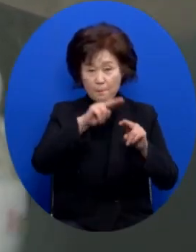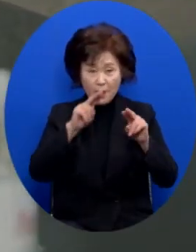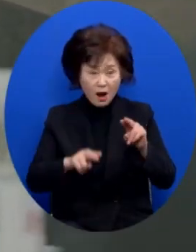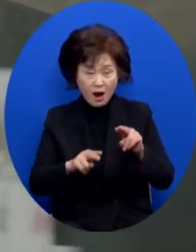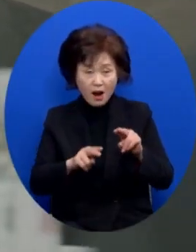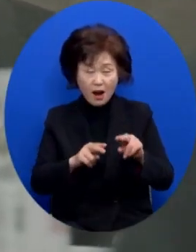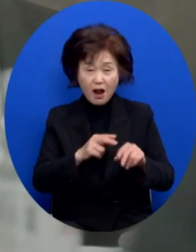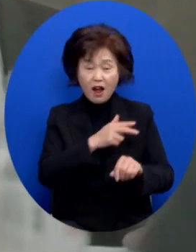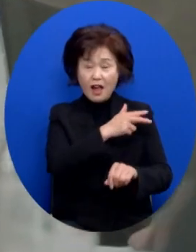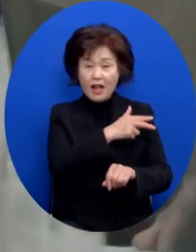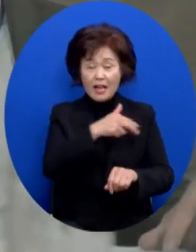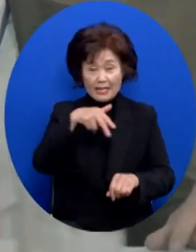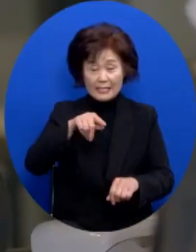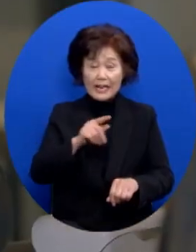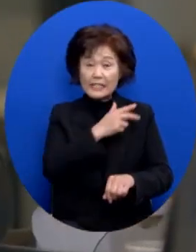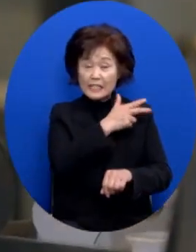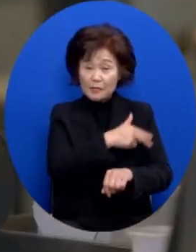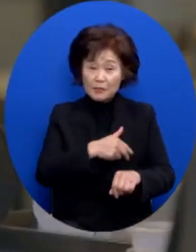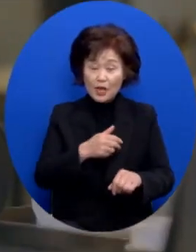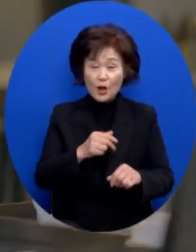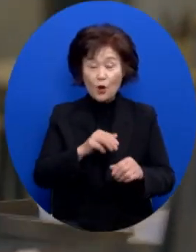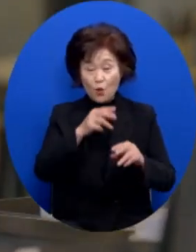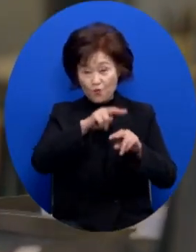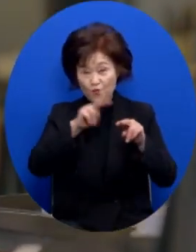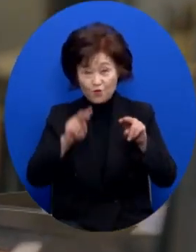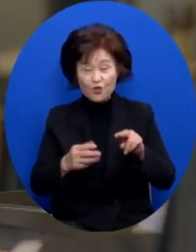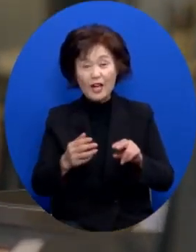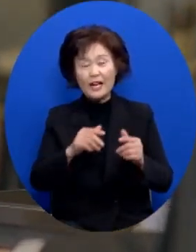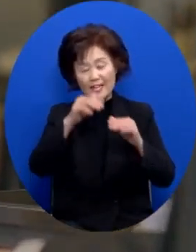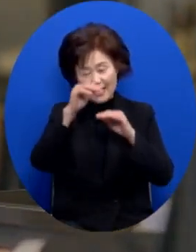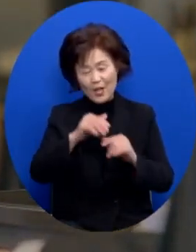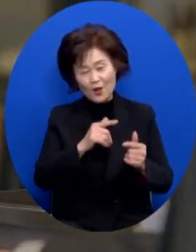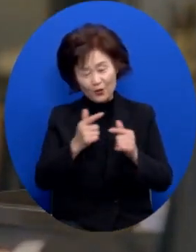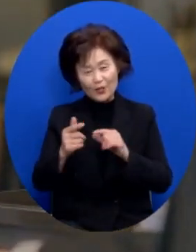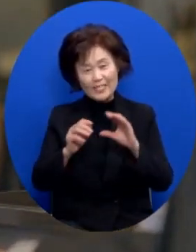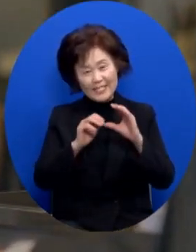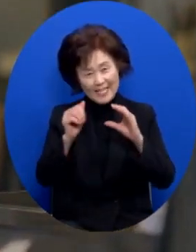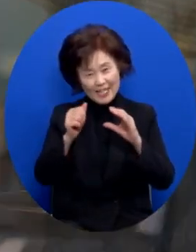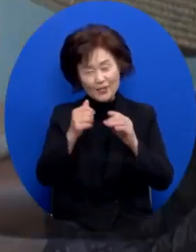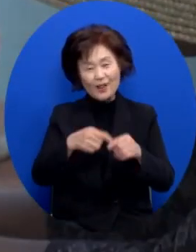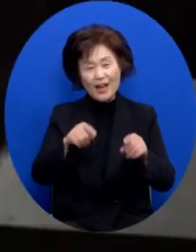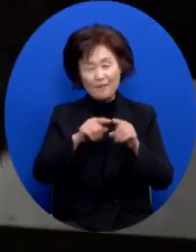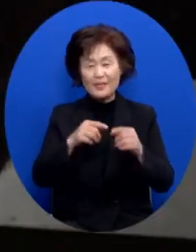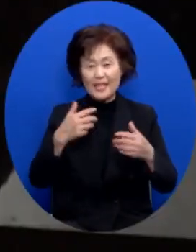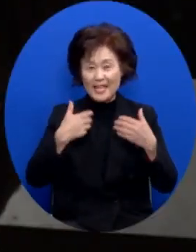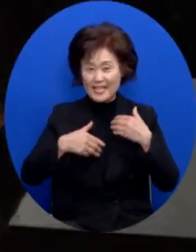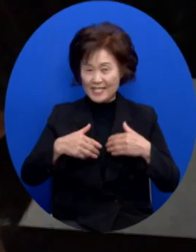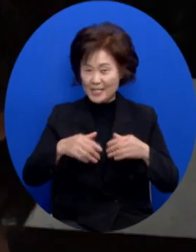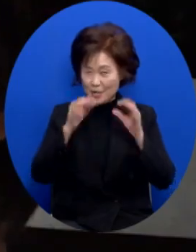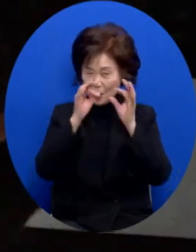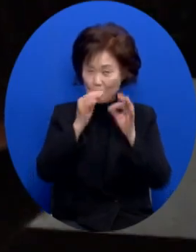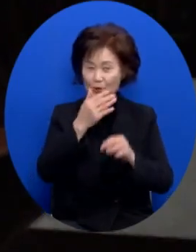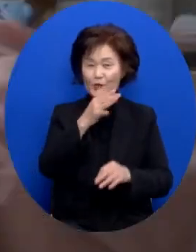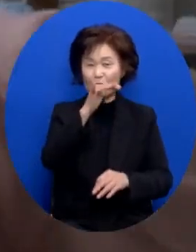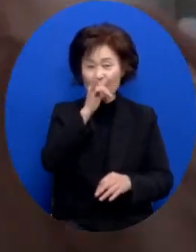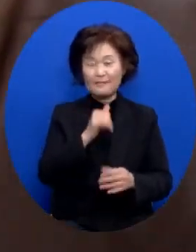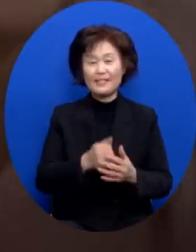생활 하마 등 웹드라마와 뮤지컬도 CTS를 통해 즐길 수 있습니다. CTS 뉴스 박주성입니다.